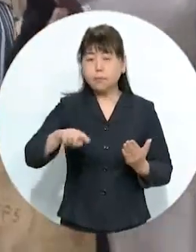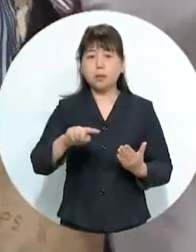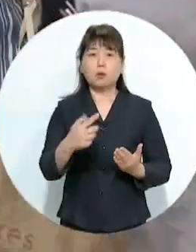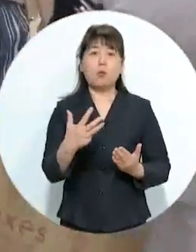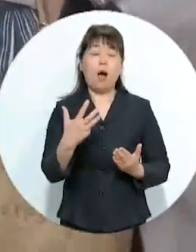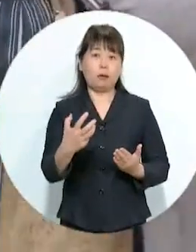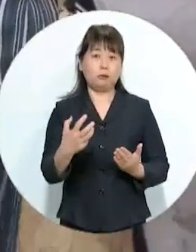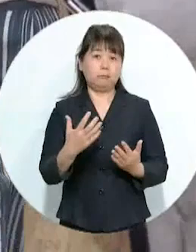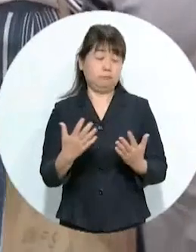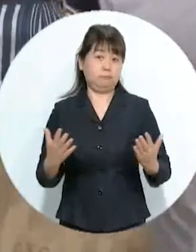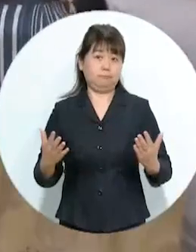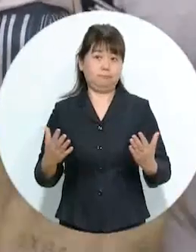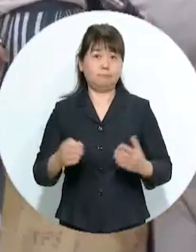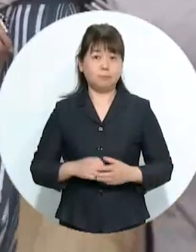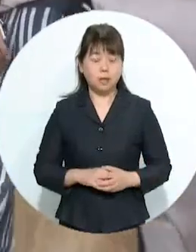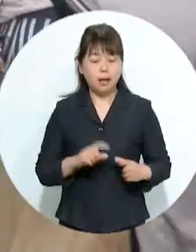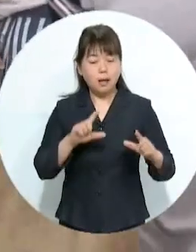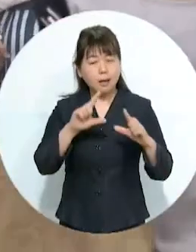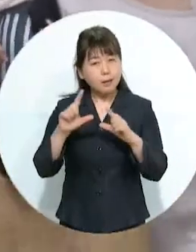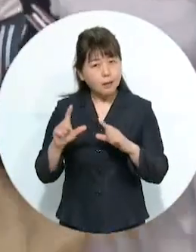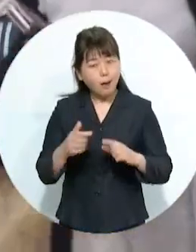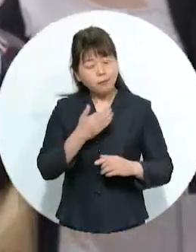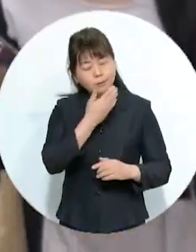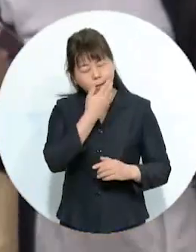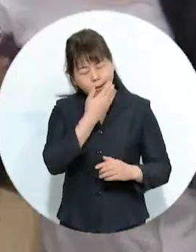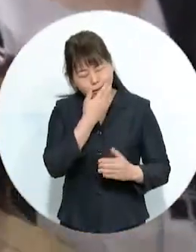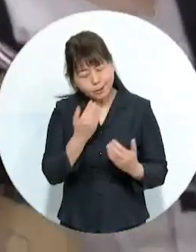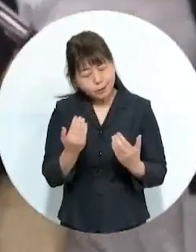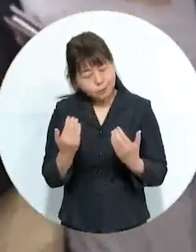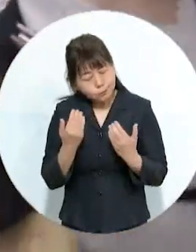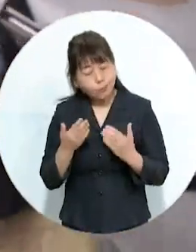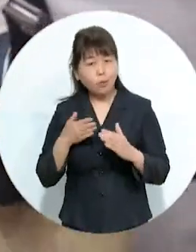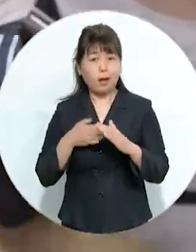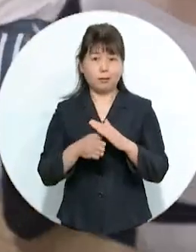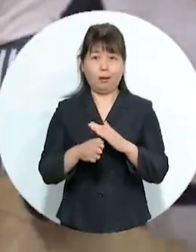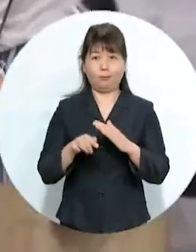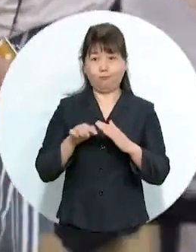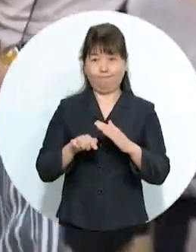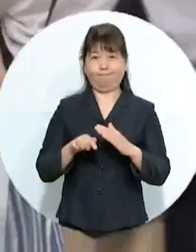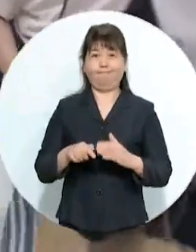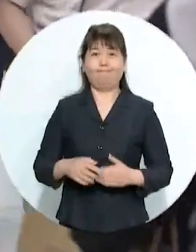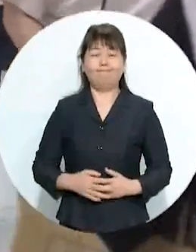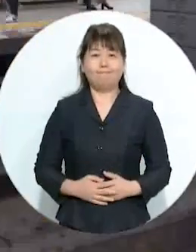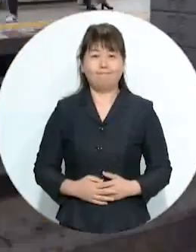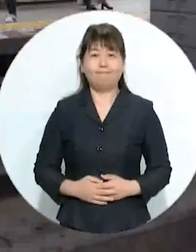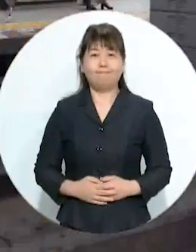都市機能をつなぐ大動脈として活躍しています。